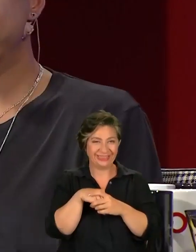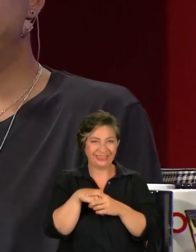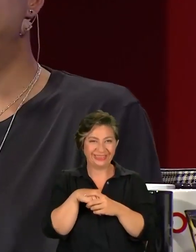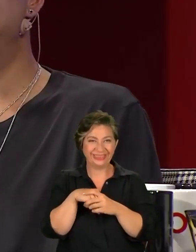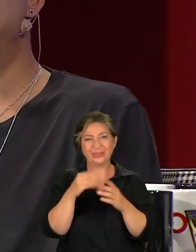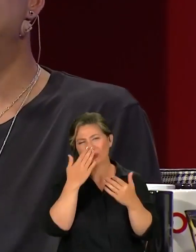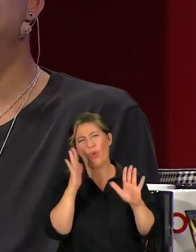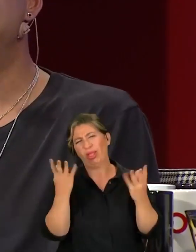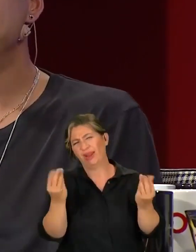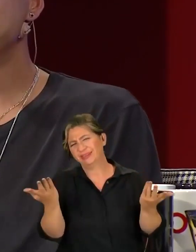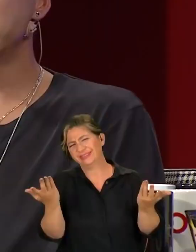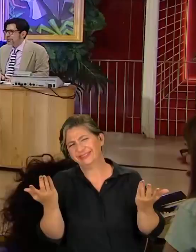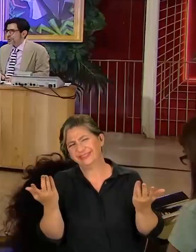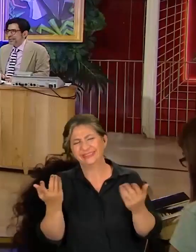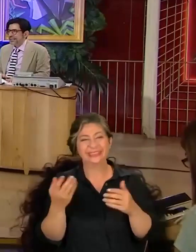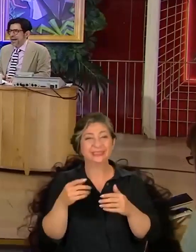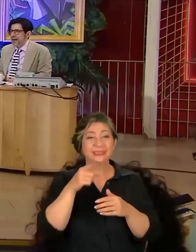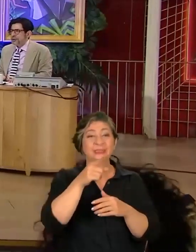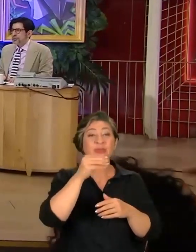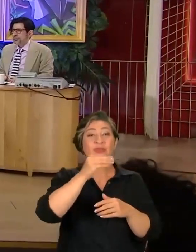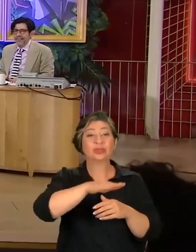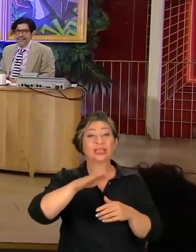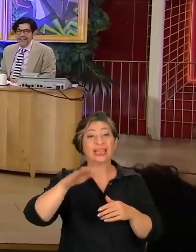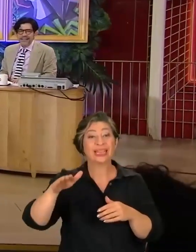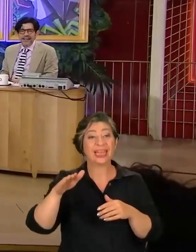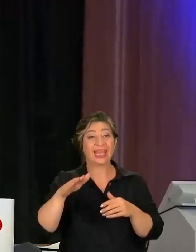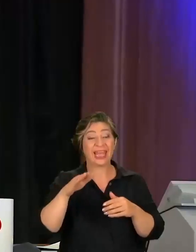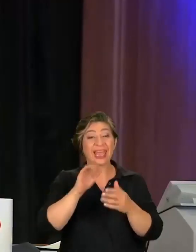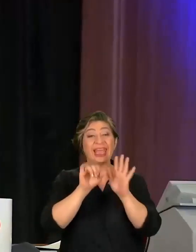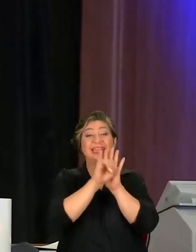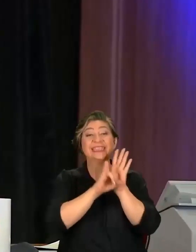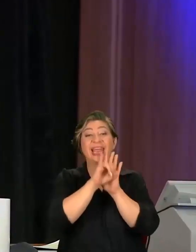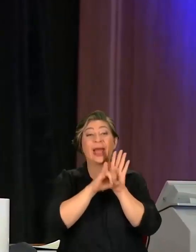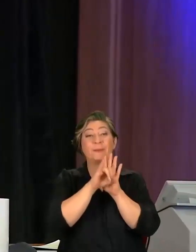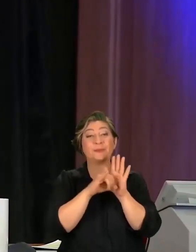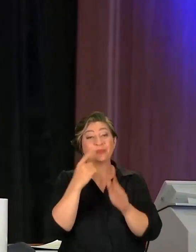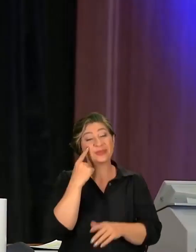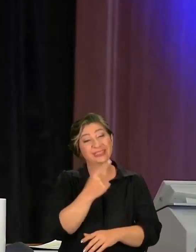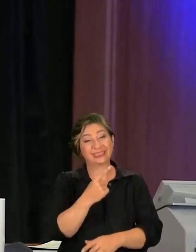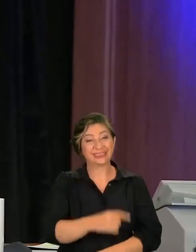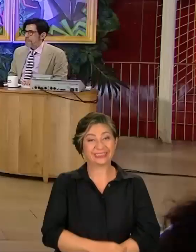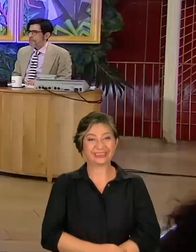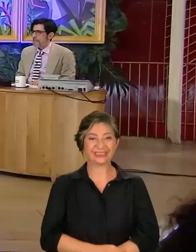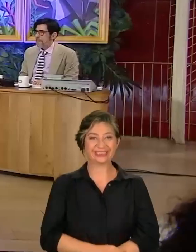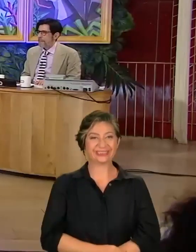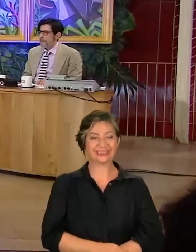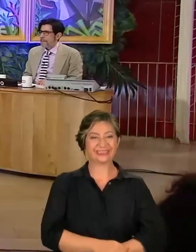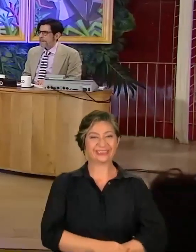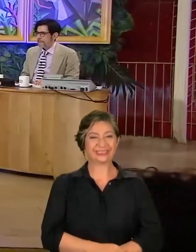olarak seni işte çocuklarınla Instagram görüntülerine bakacağız. Allah. Oo, süper.